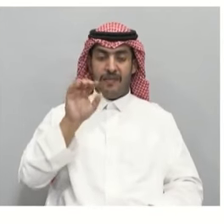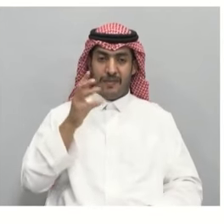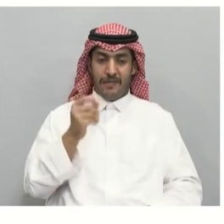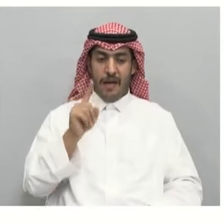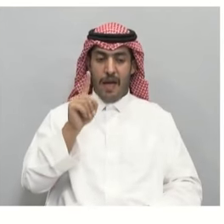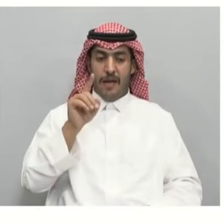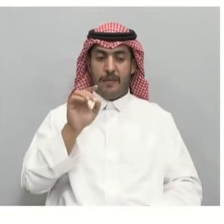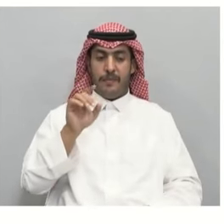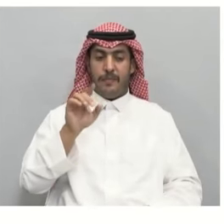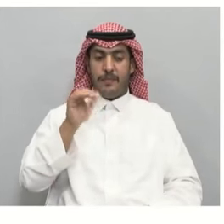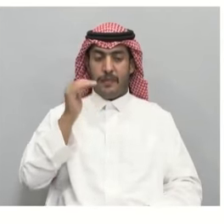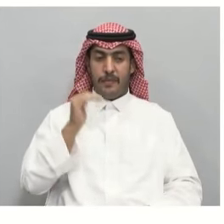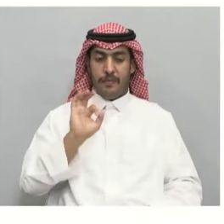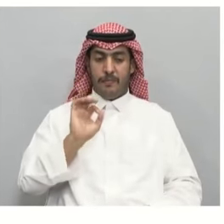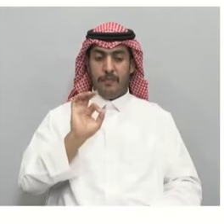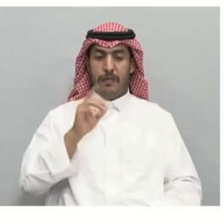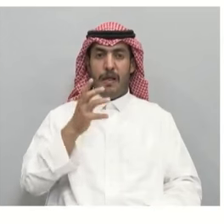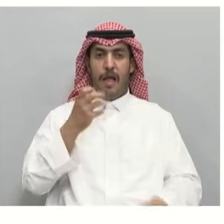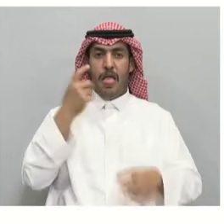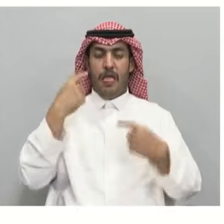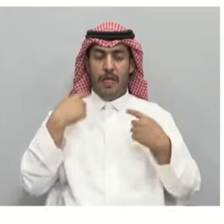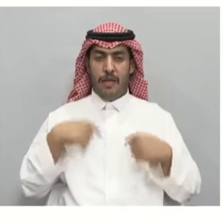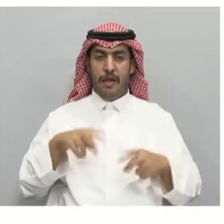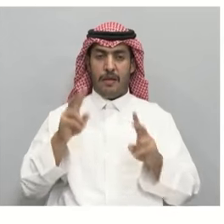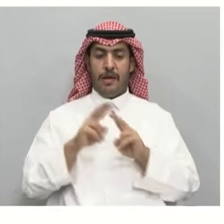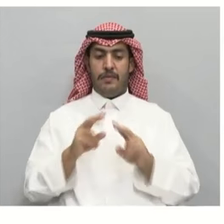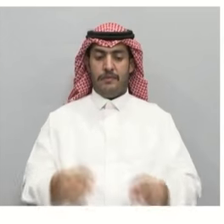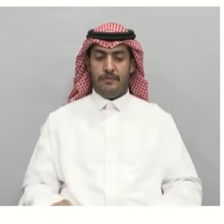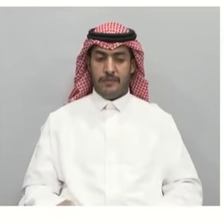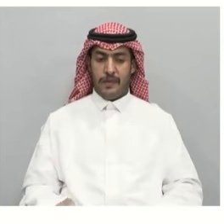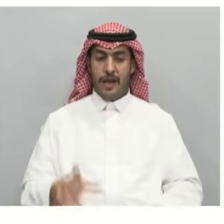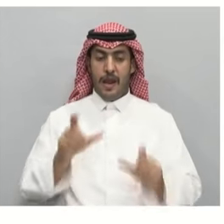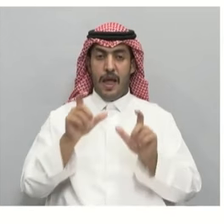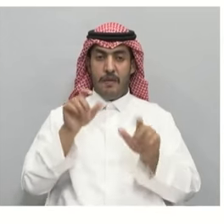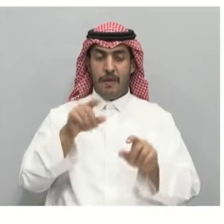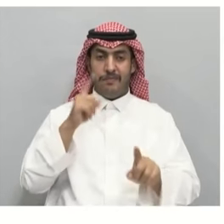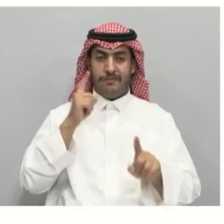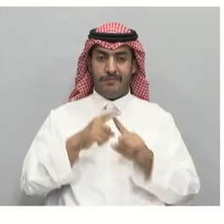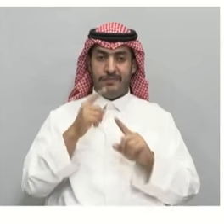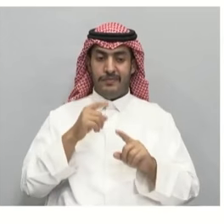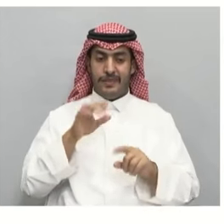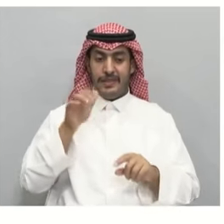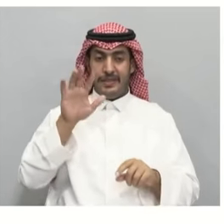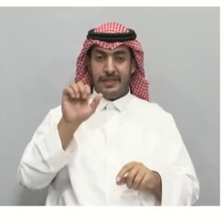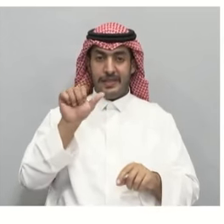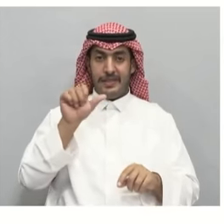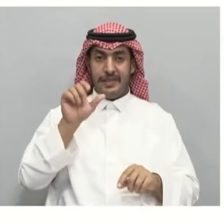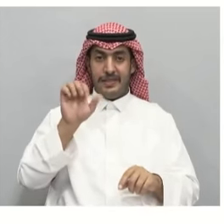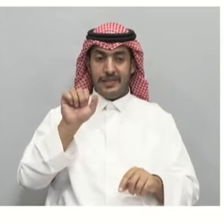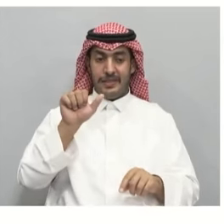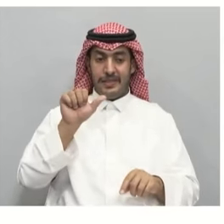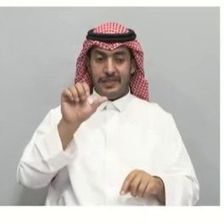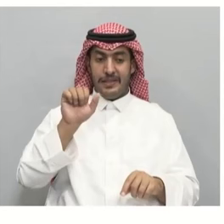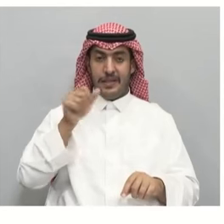الامبير قد يسبب الالم الشديد الامان من الصاعق الصواعق ايضا تعتبر من